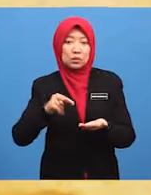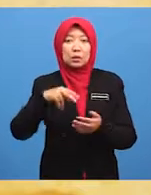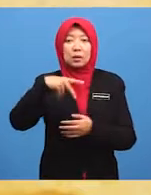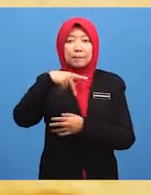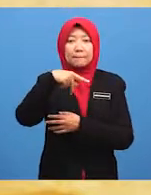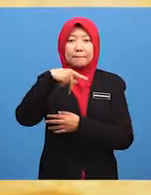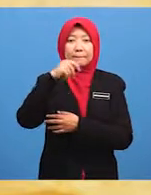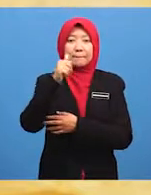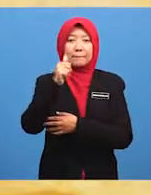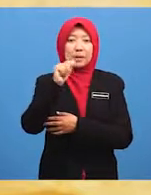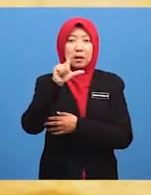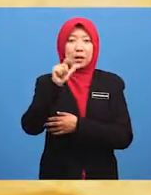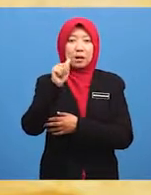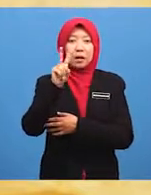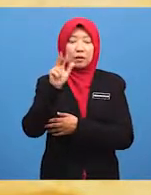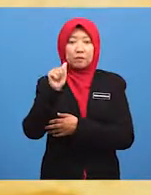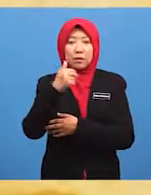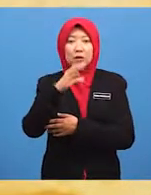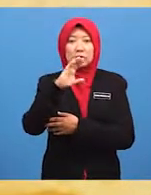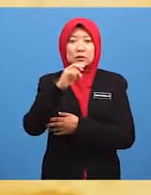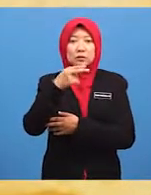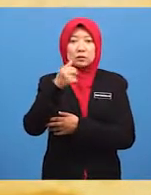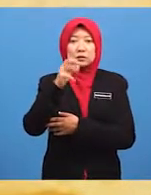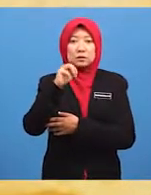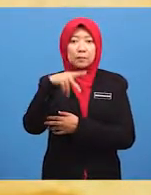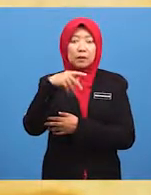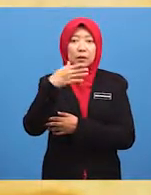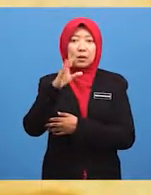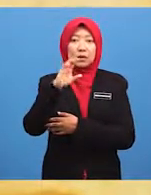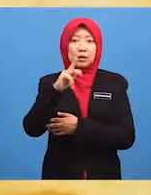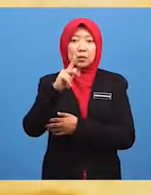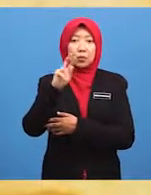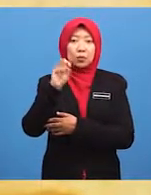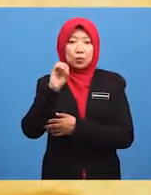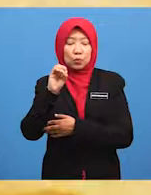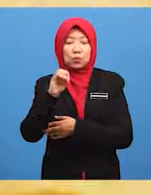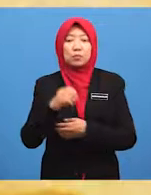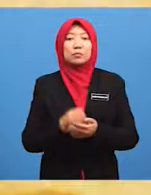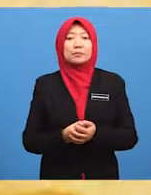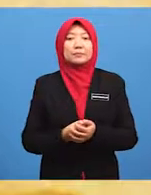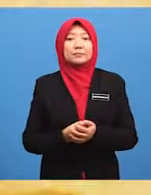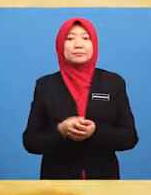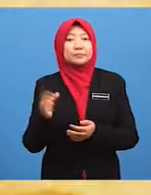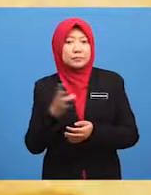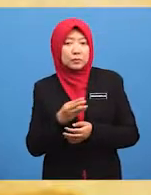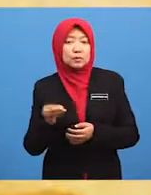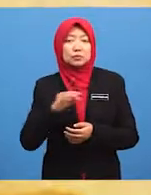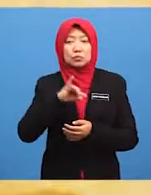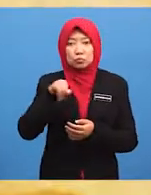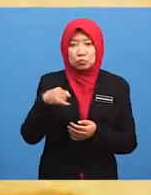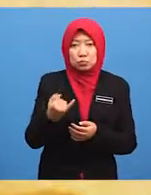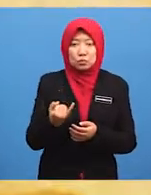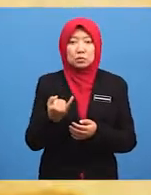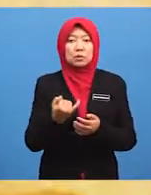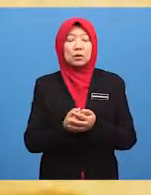dan tulisan Champa kuno. Sama dengan perkembangan bahasa, sistem tulisan di kerajaan Champa turut